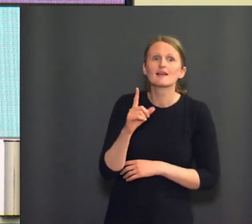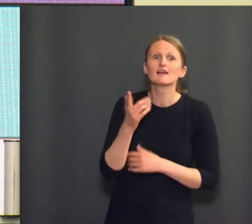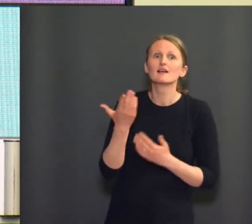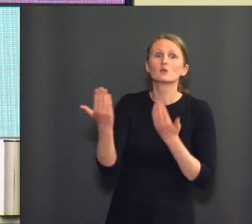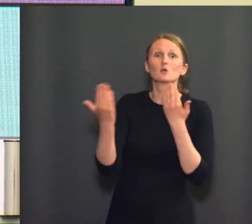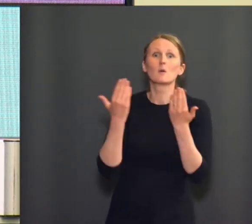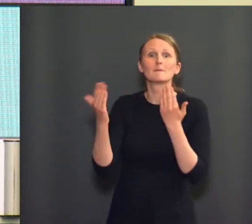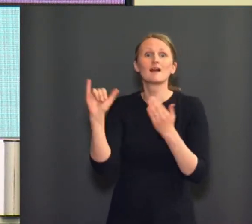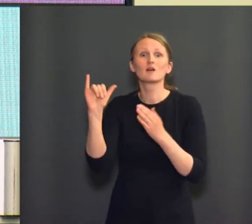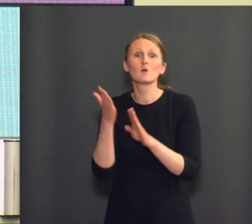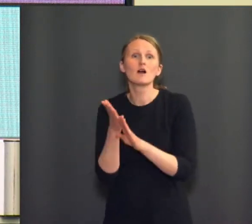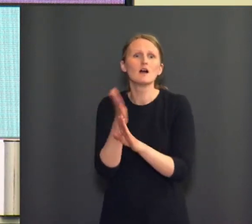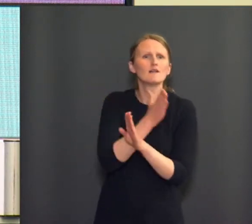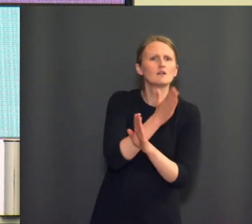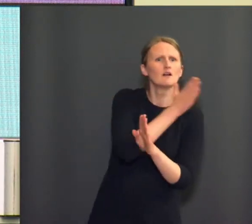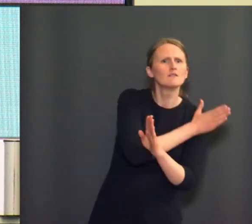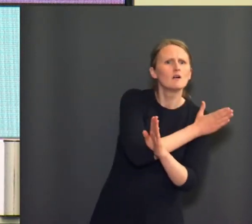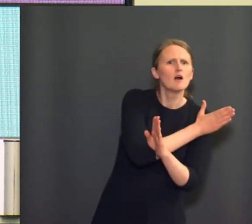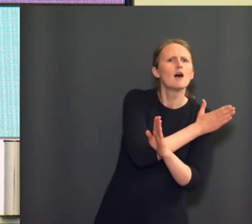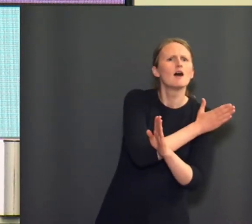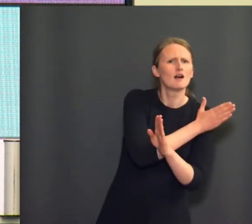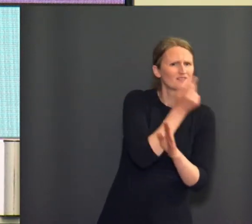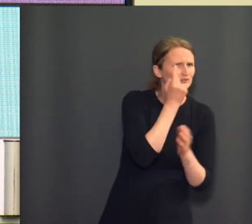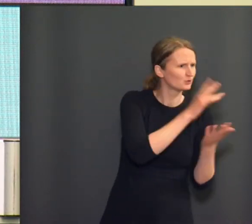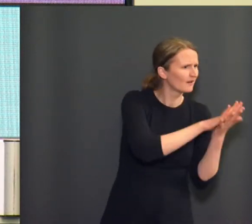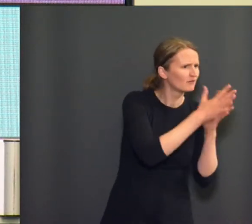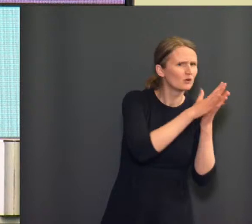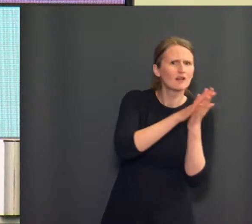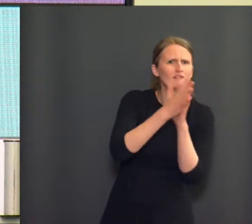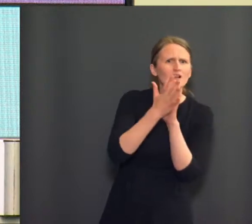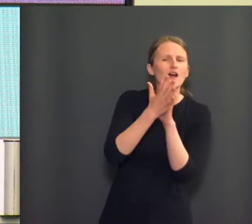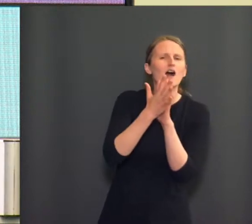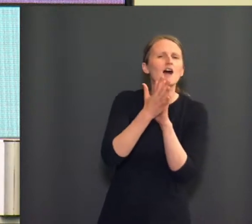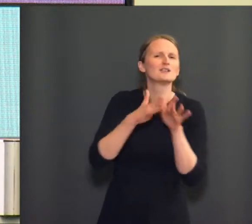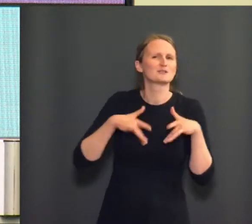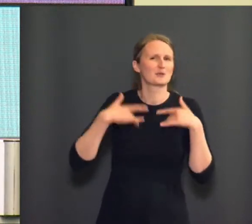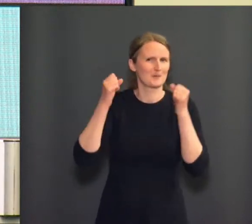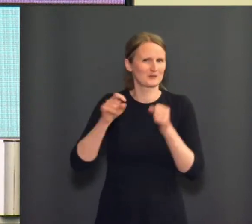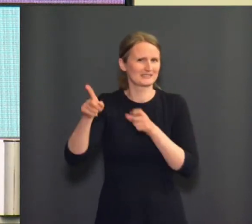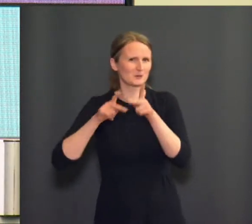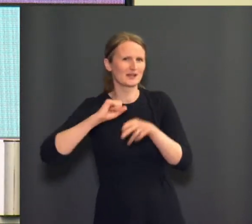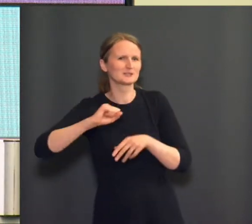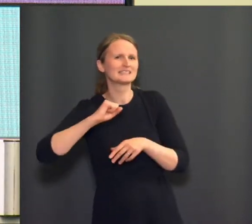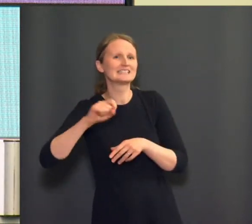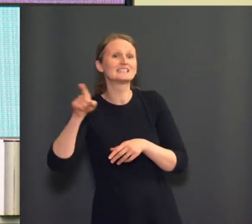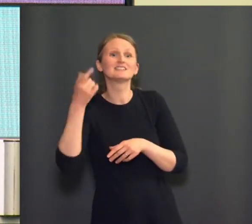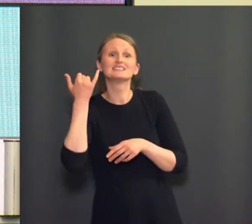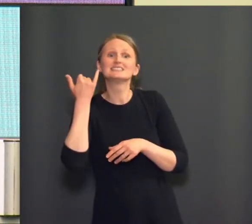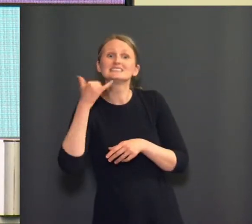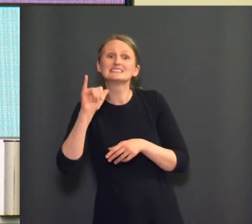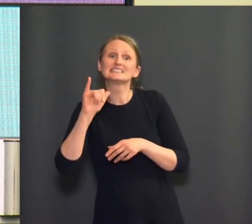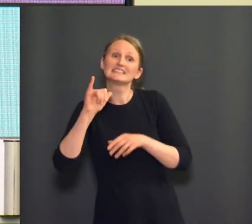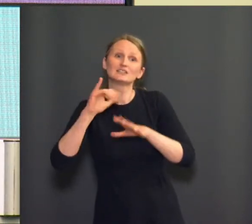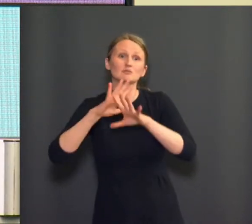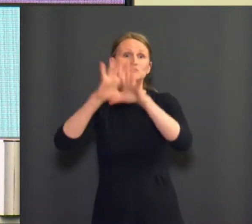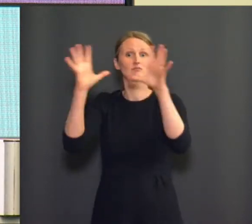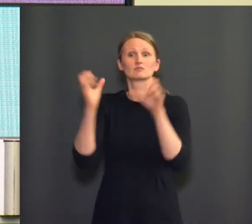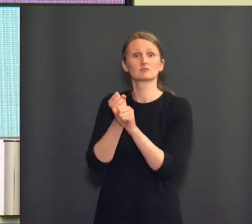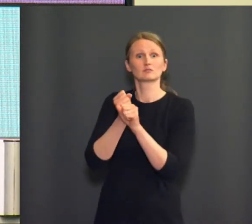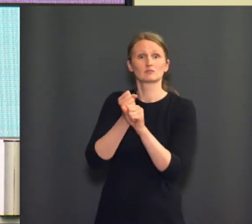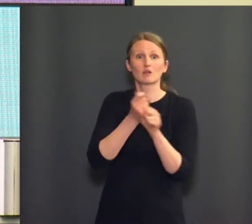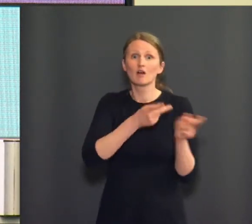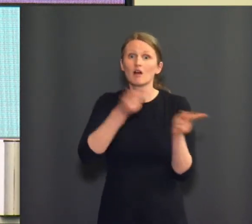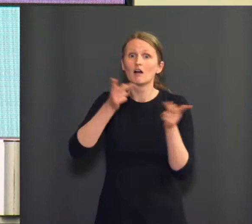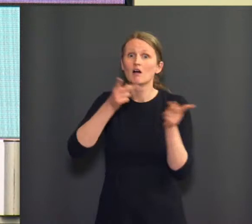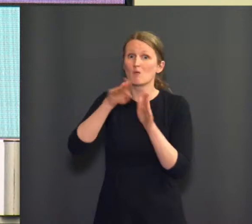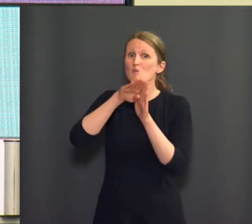le taux effectivement d'hospitalisation globale va confirmer sa descente, qu'en ayant les 8 à 10 jours qui